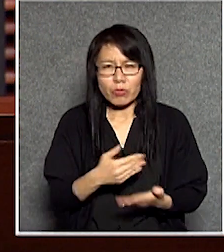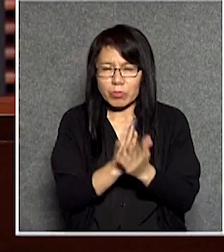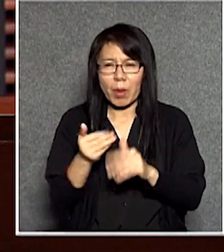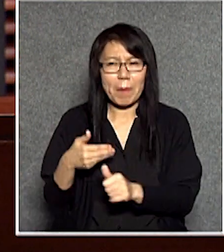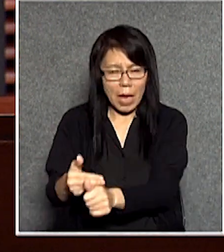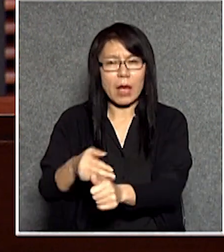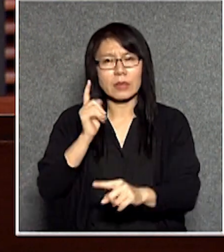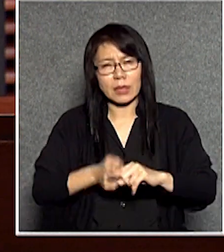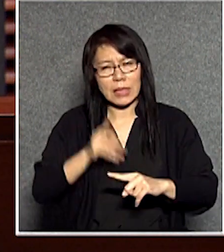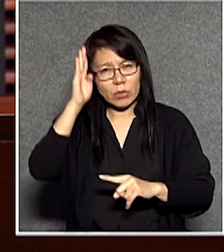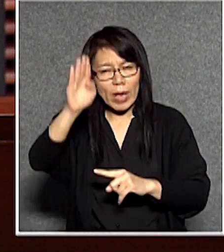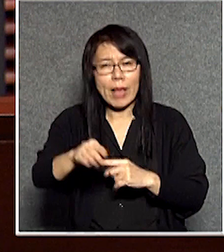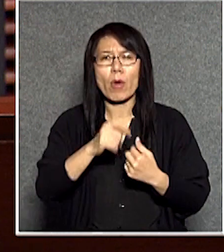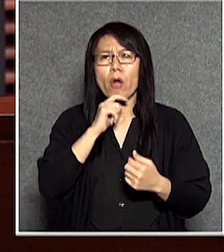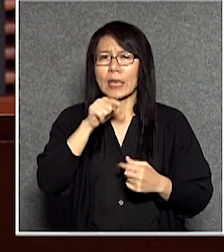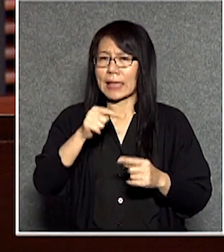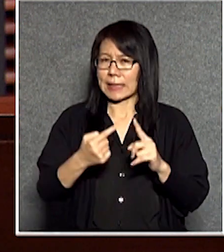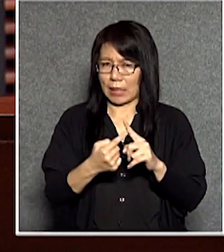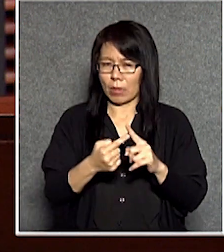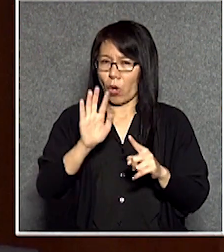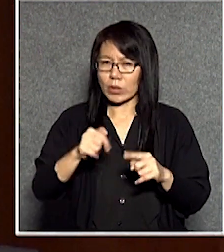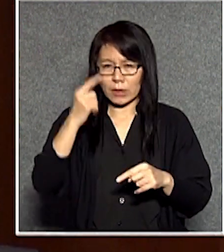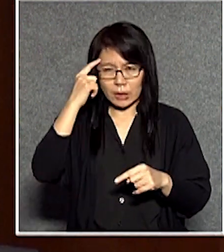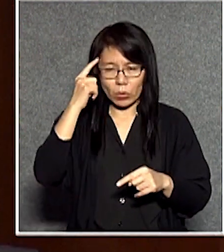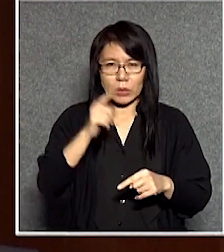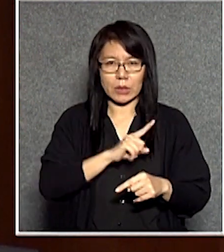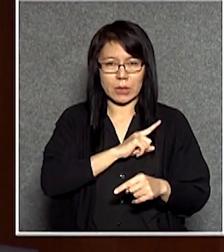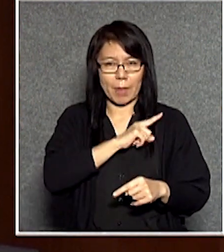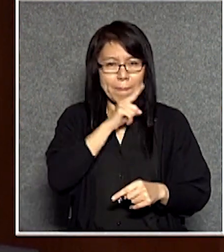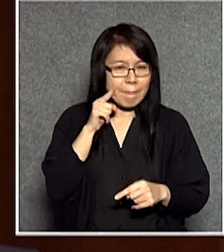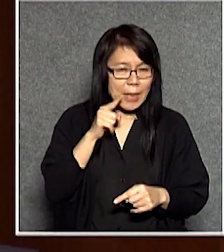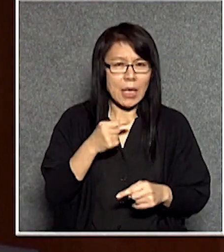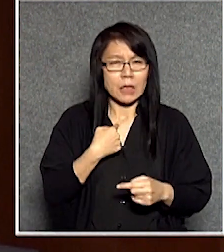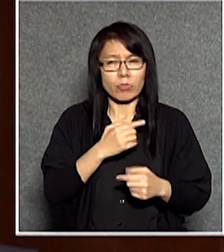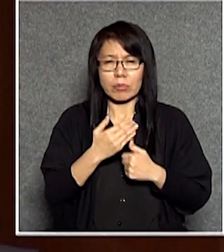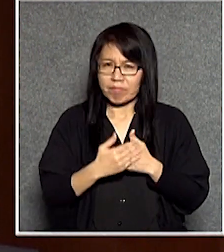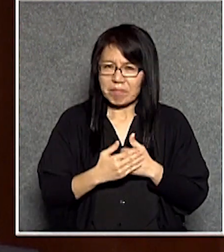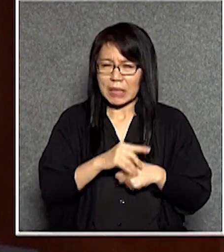是要讓後來者以儆效尤，安守本分，潔身自愛。